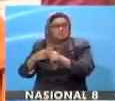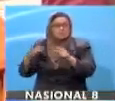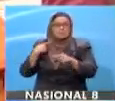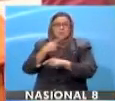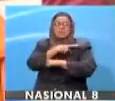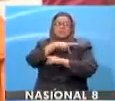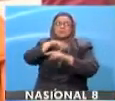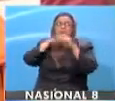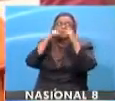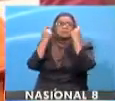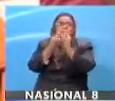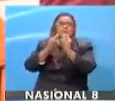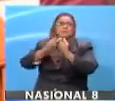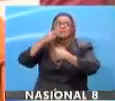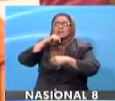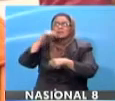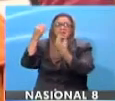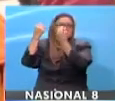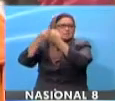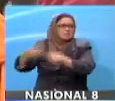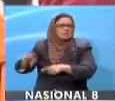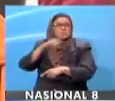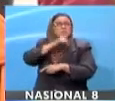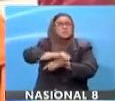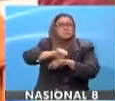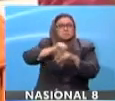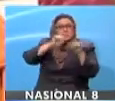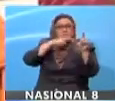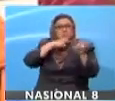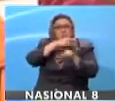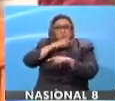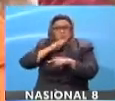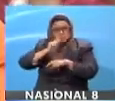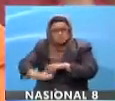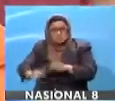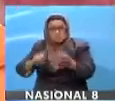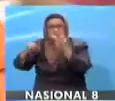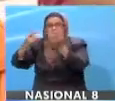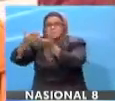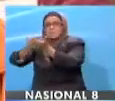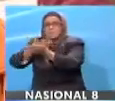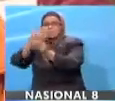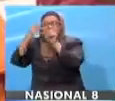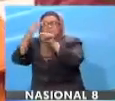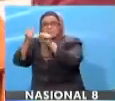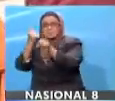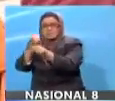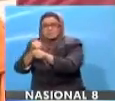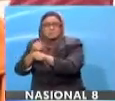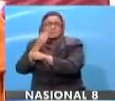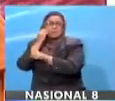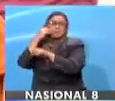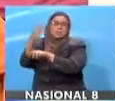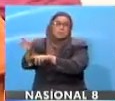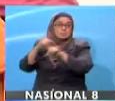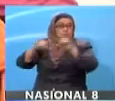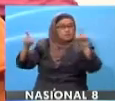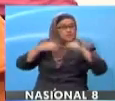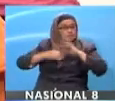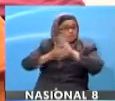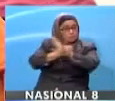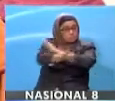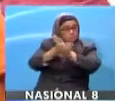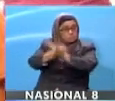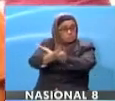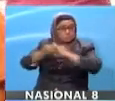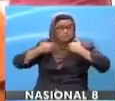you umur sudah tua, you baru 15 tahun pun. Yang you punya form ada, you lagi boleh lawan, you lagi baik, you